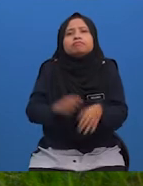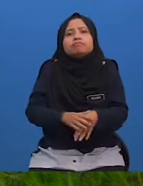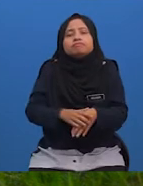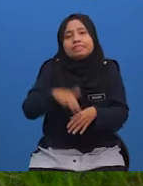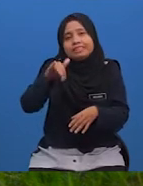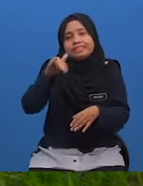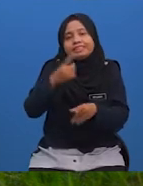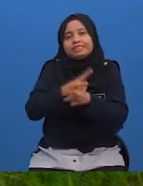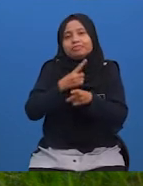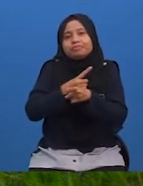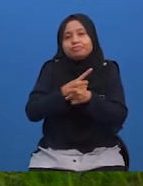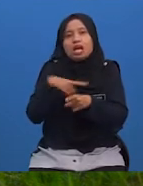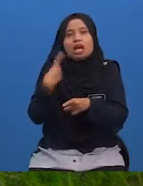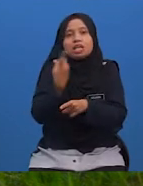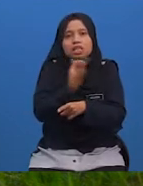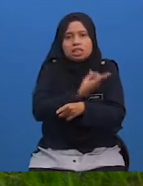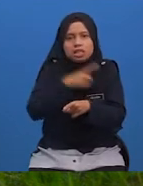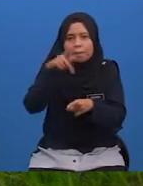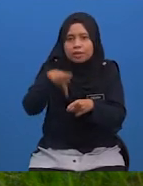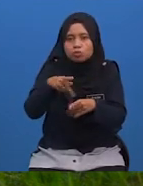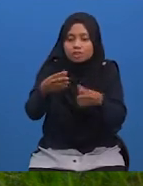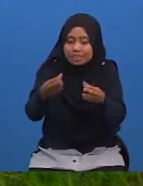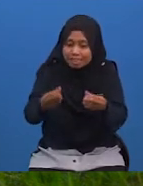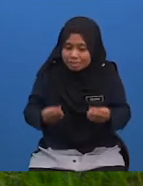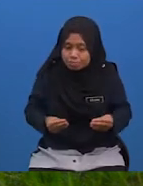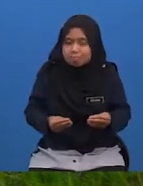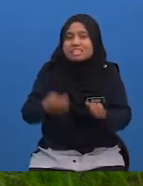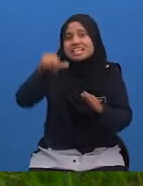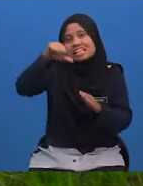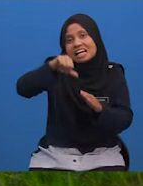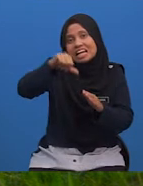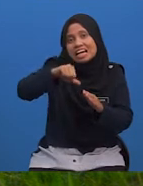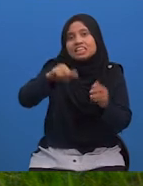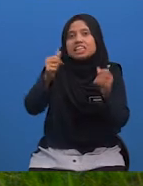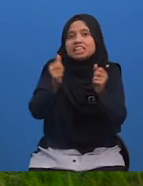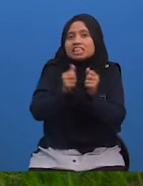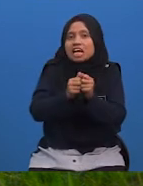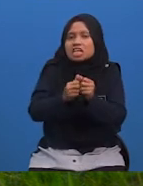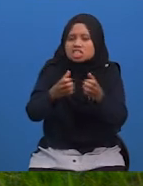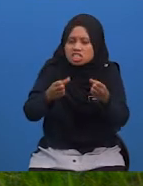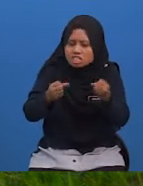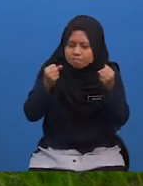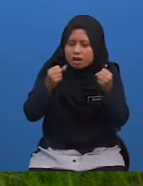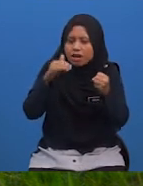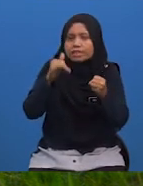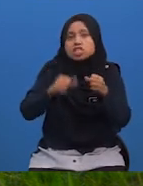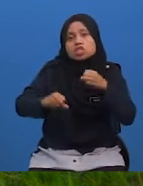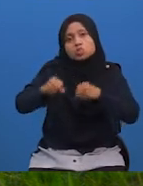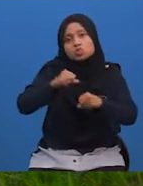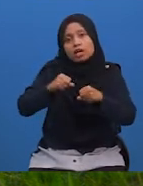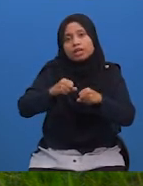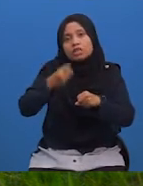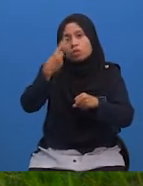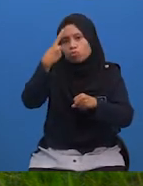Ya, betul. Kita patut menerima kekalahan dengan semangat kesukanan